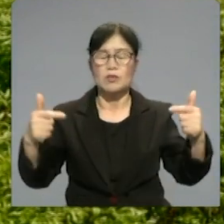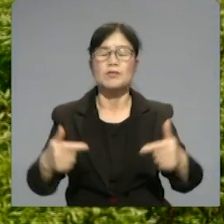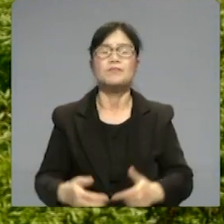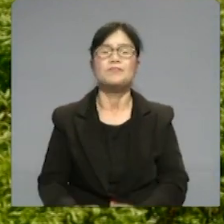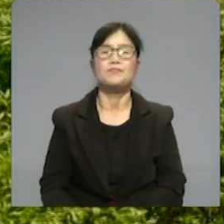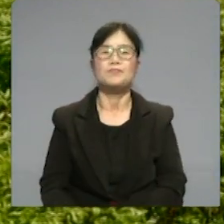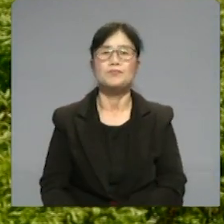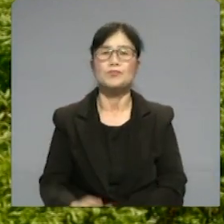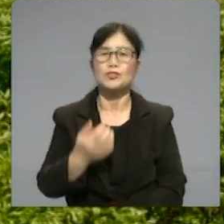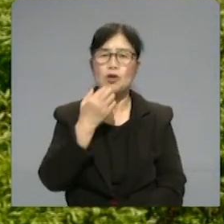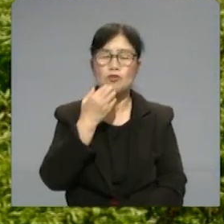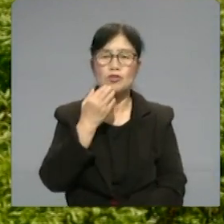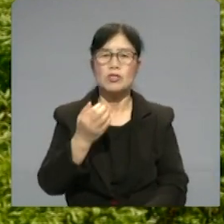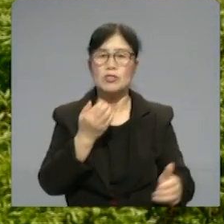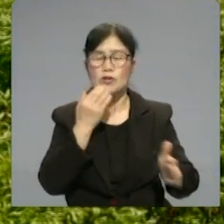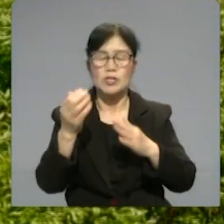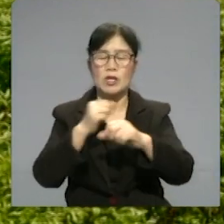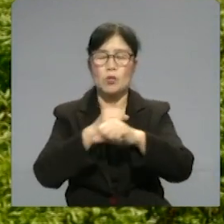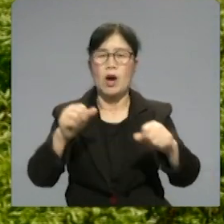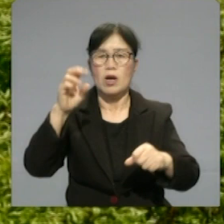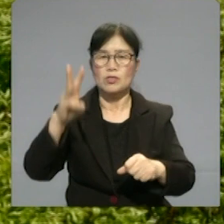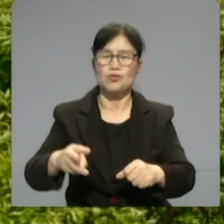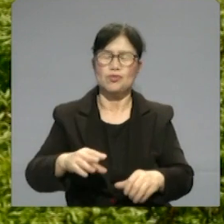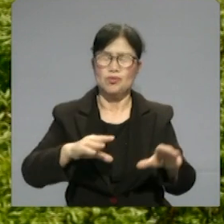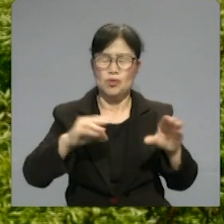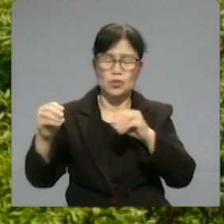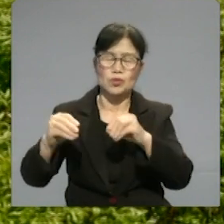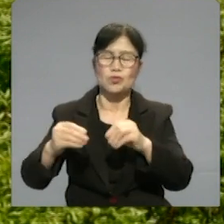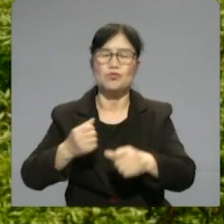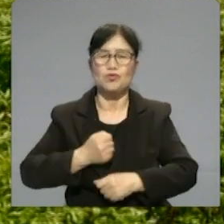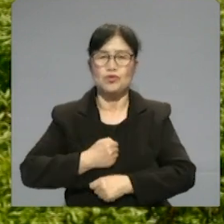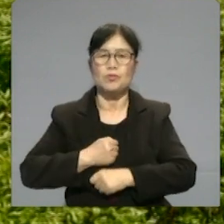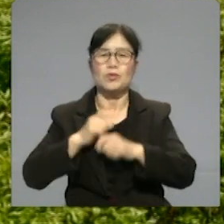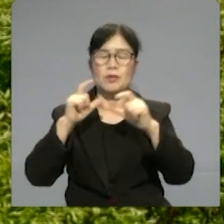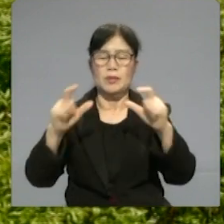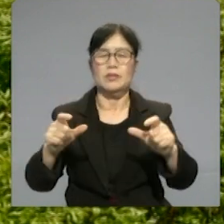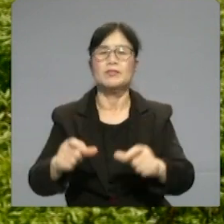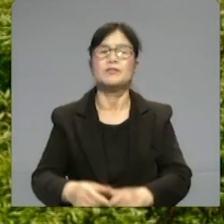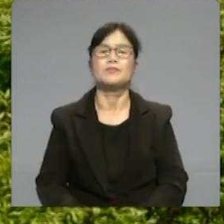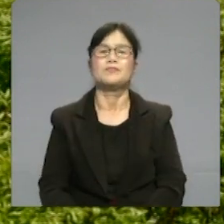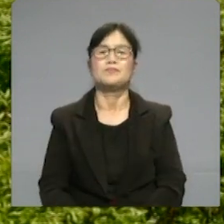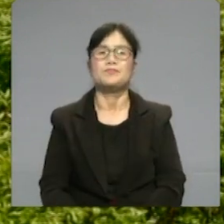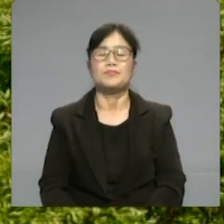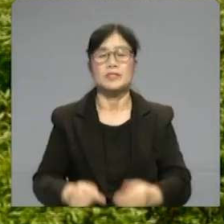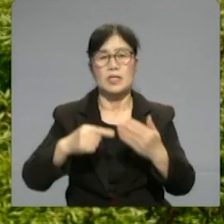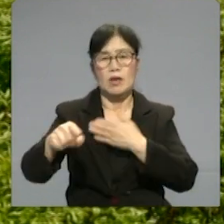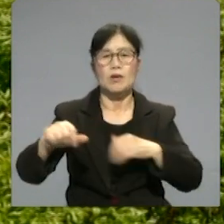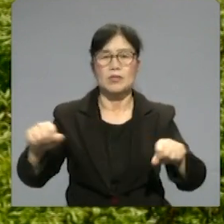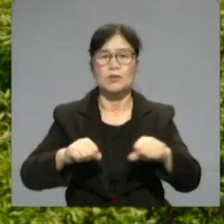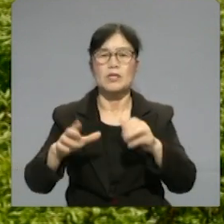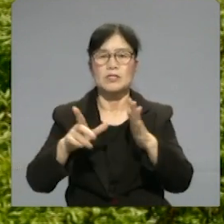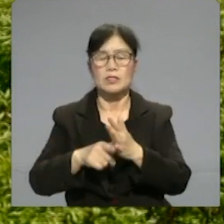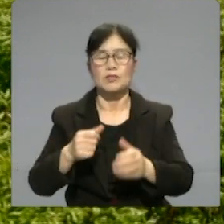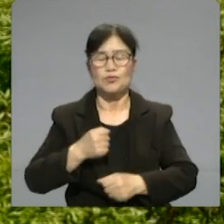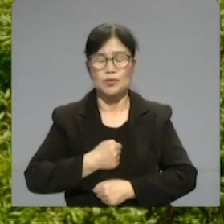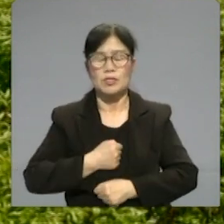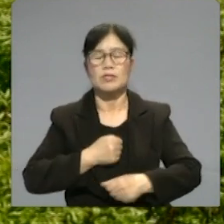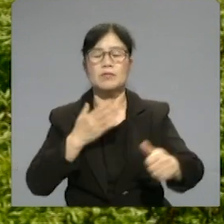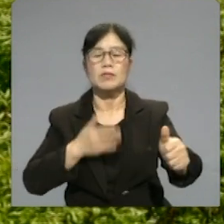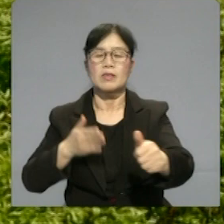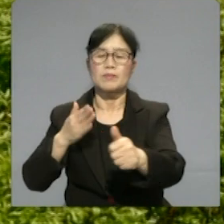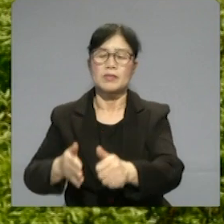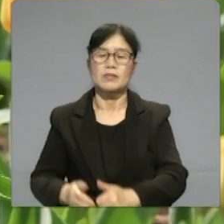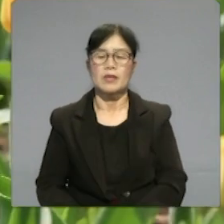또 서울과 경기 광주는 무척 건조에 건조 주의보가 발효 중입니다 야외 활동하실 때 주의하시길